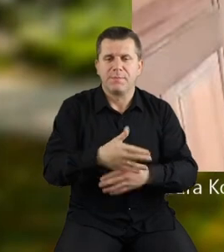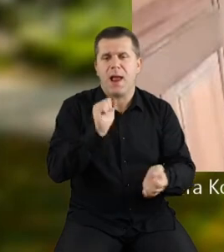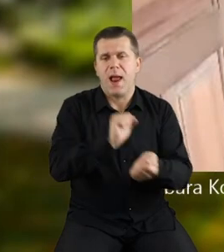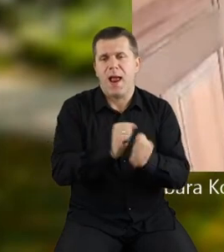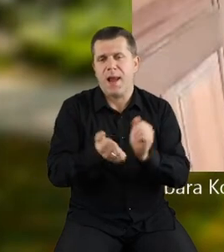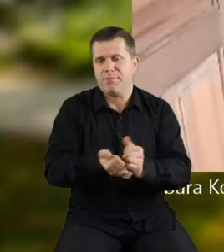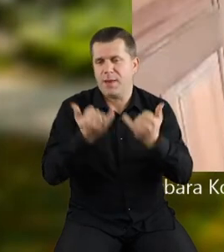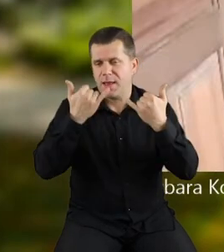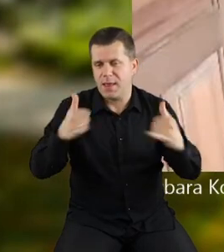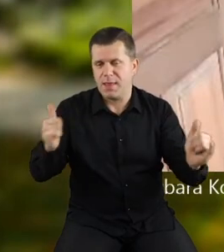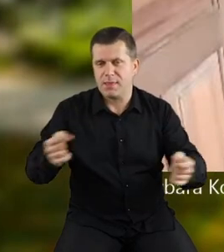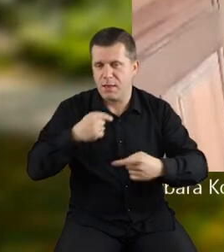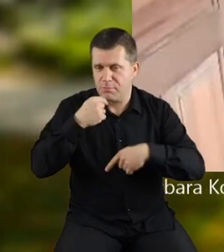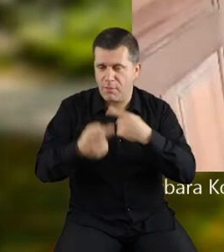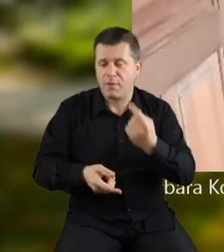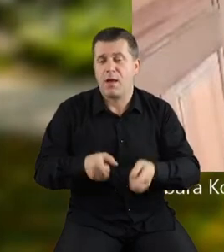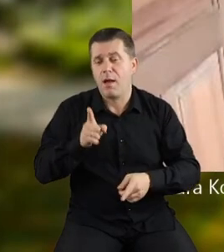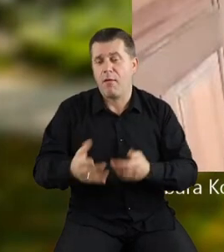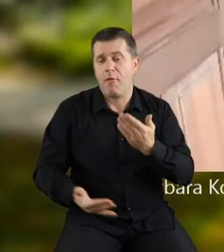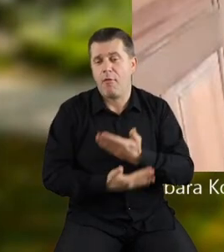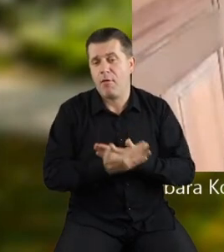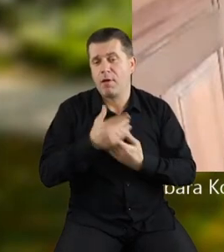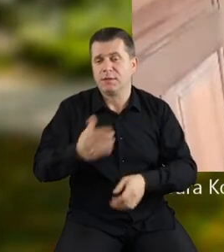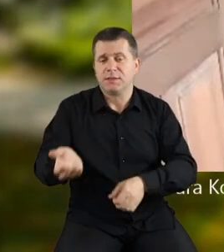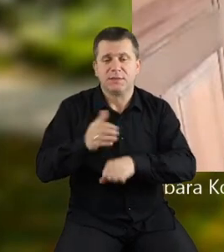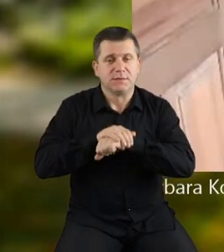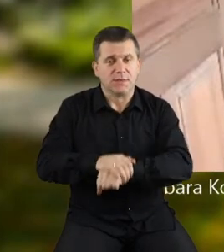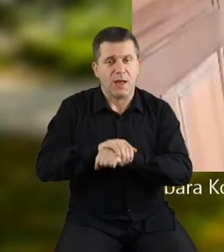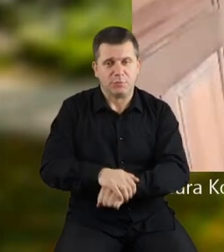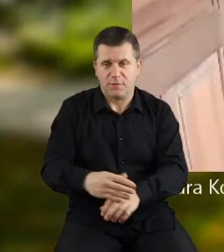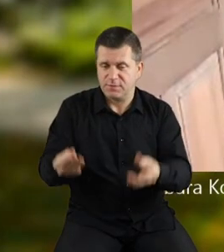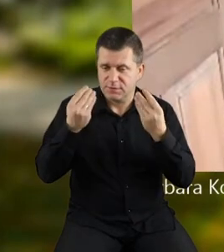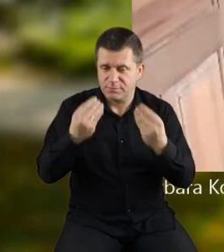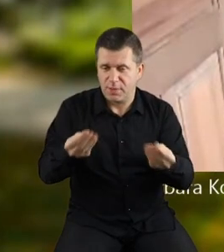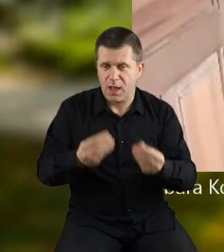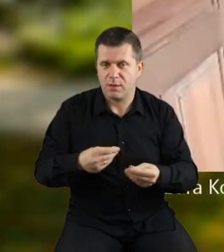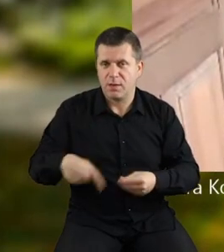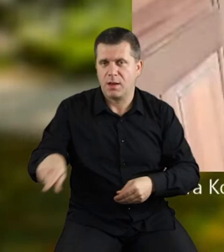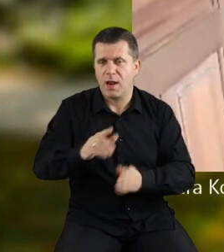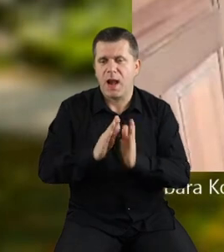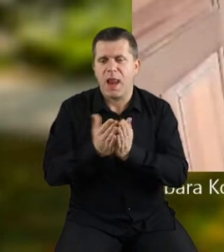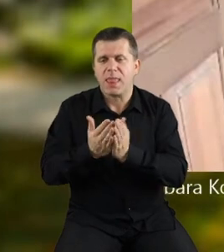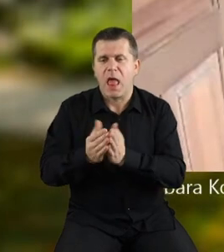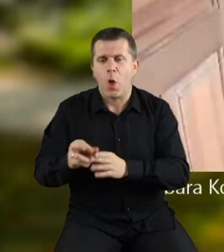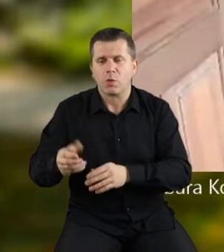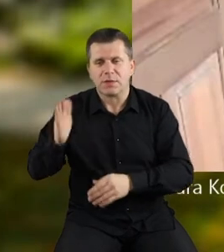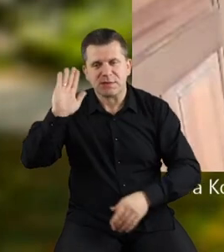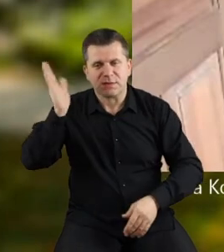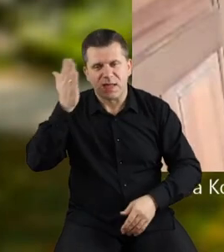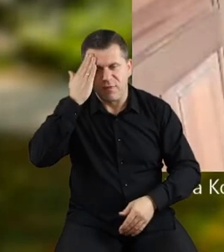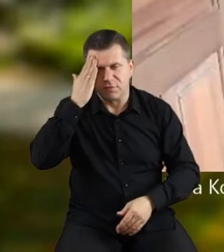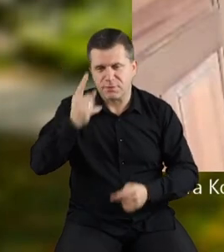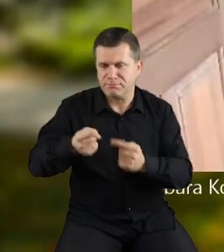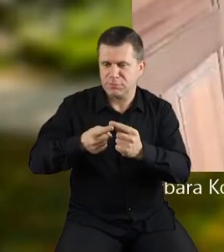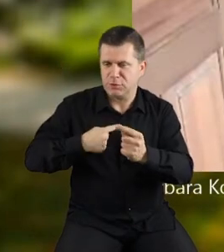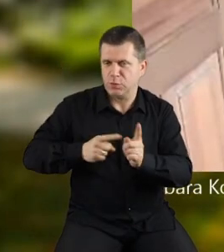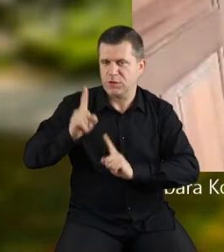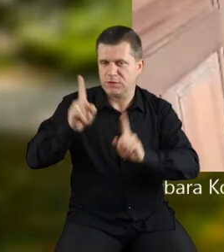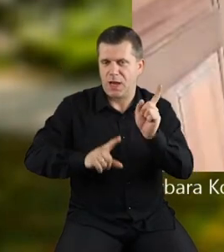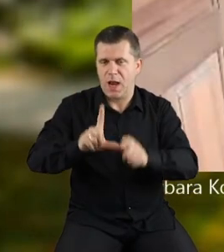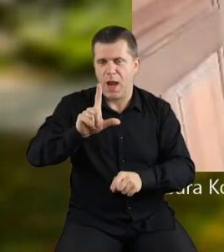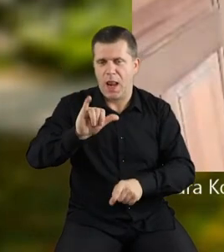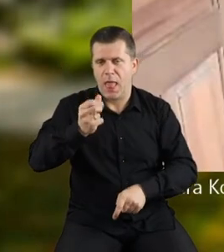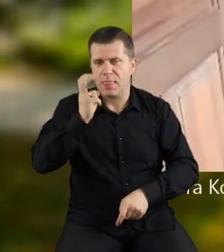Pozłacanej Rybce, czy innej powieści. Tymczasem zaprzyjaźnione, wspaniałe literaturoznawczynie przysyłają